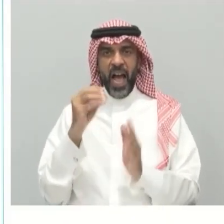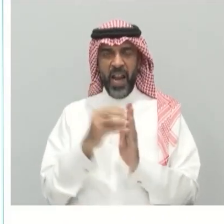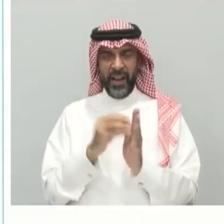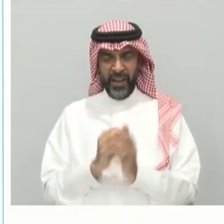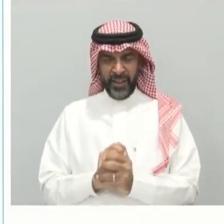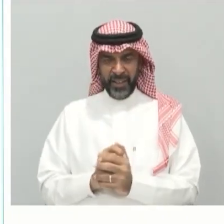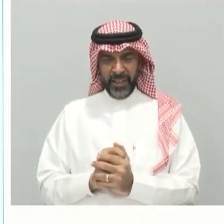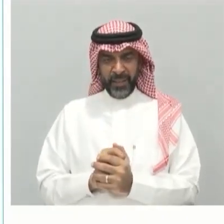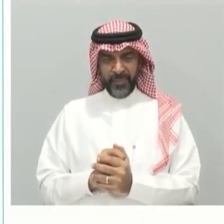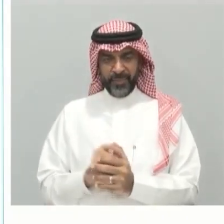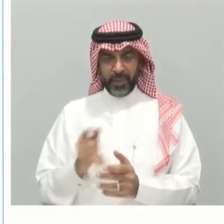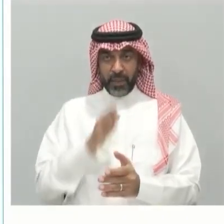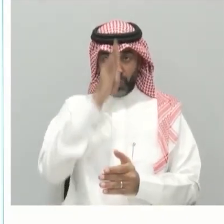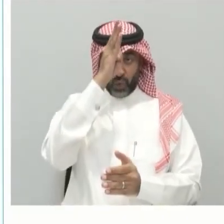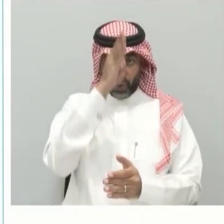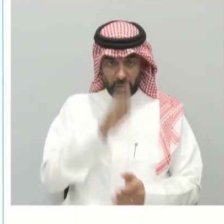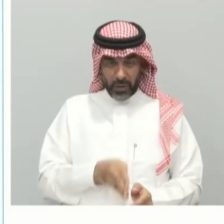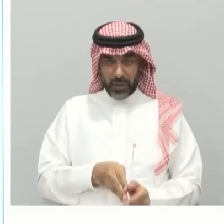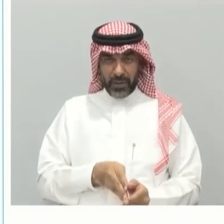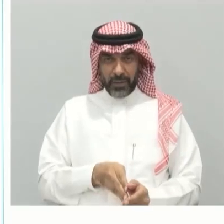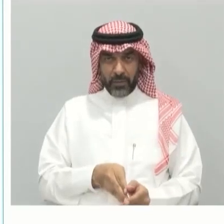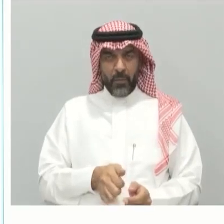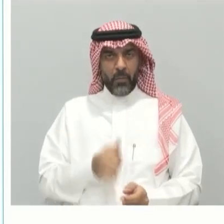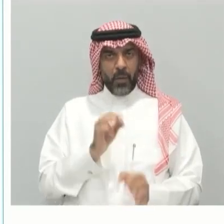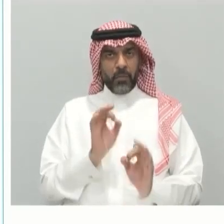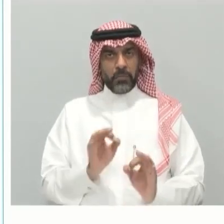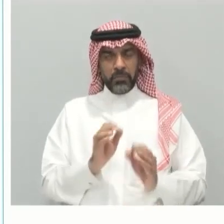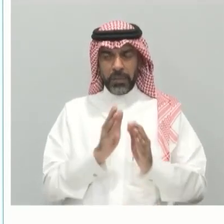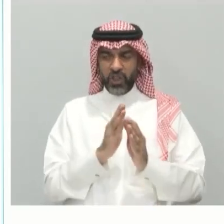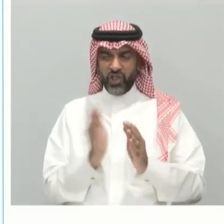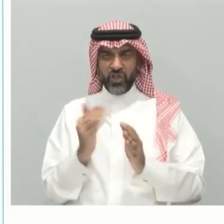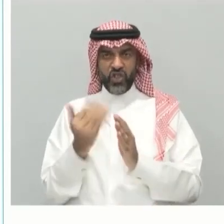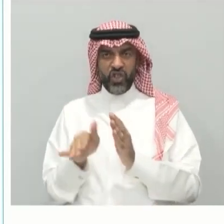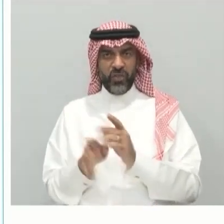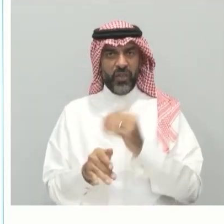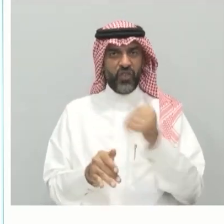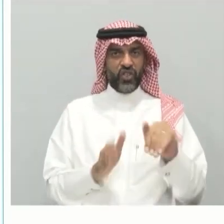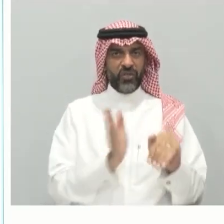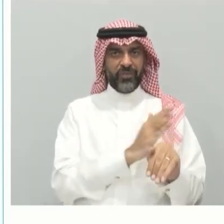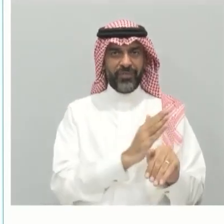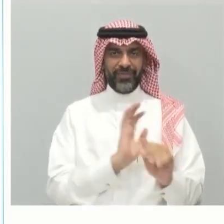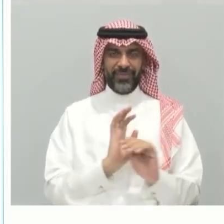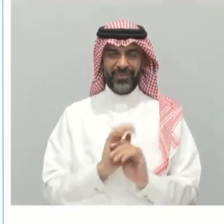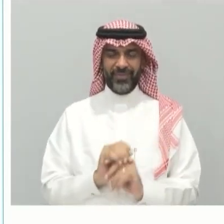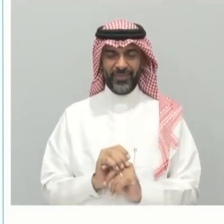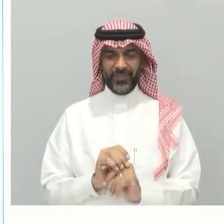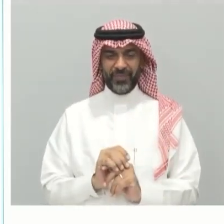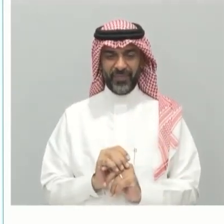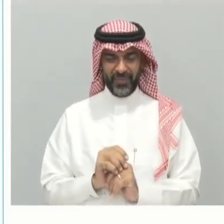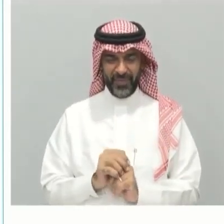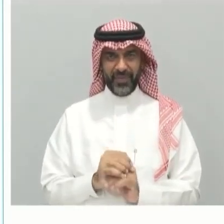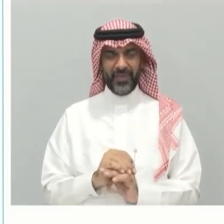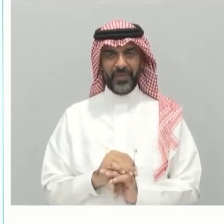نجي نحط خط هنا في هذه المنطقه سوف يكون عندي قسمين هنا قسم وهنا قسم او هنا نصف